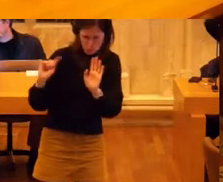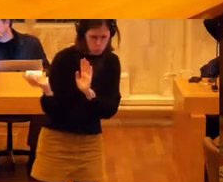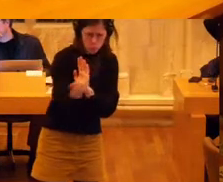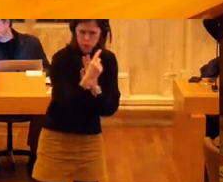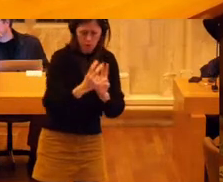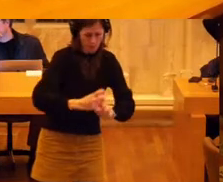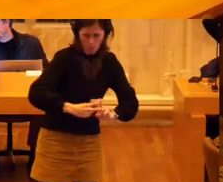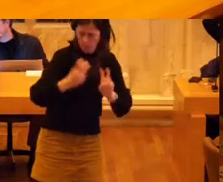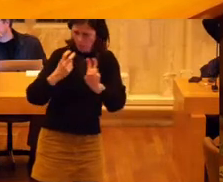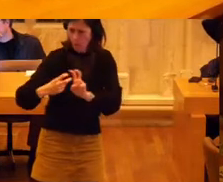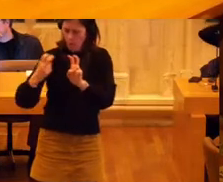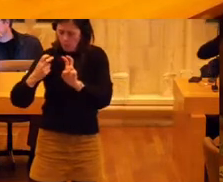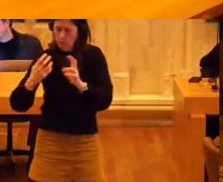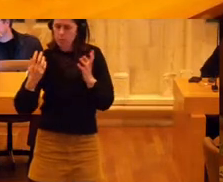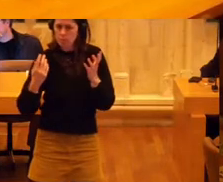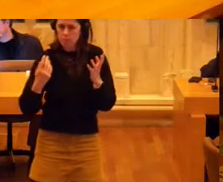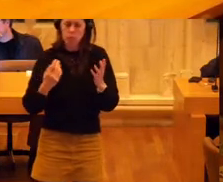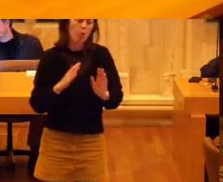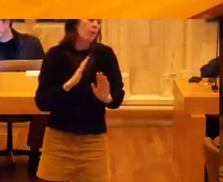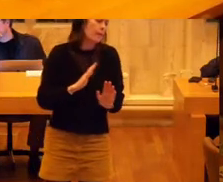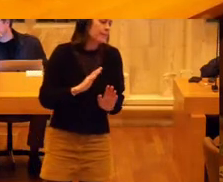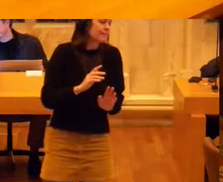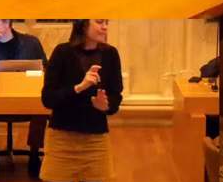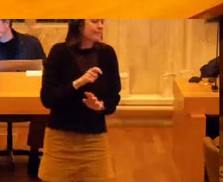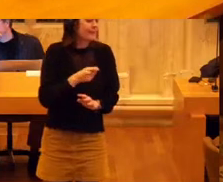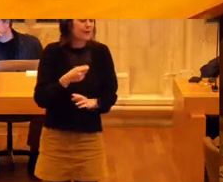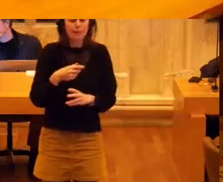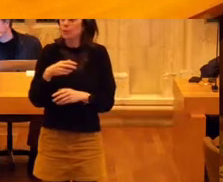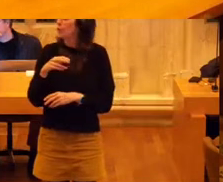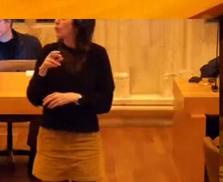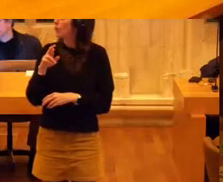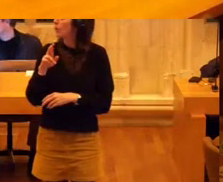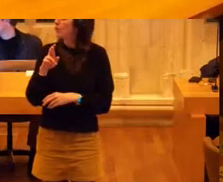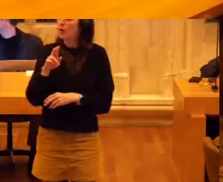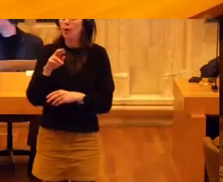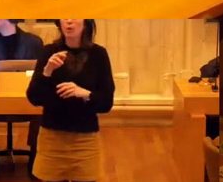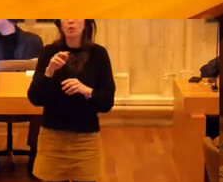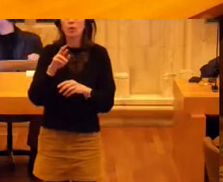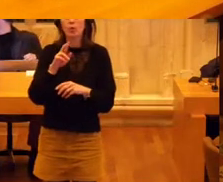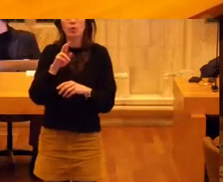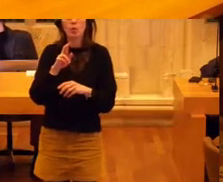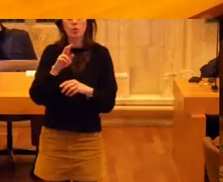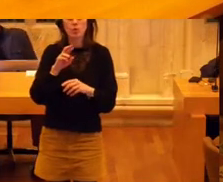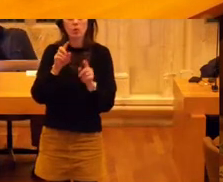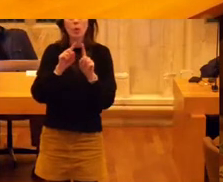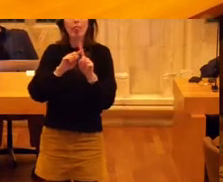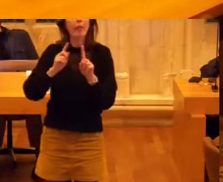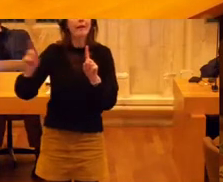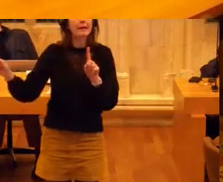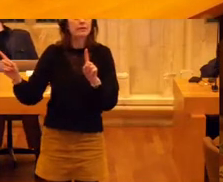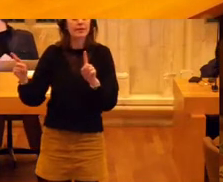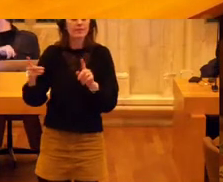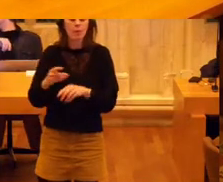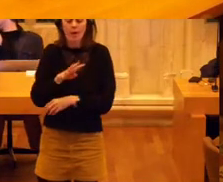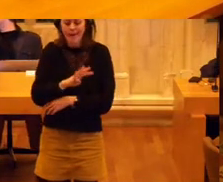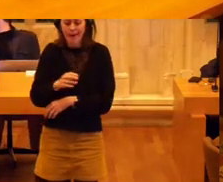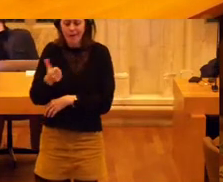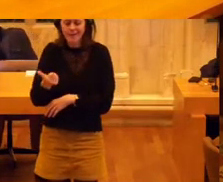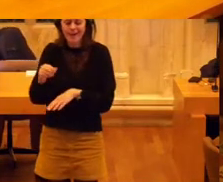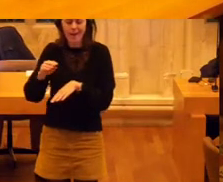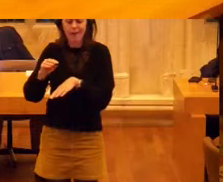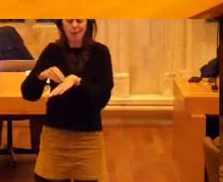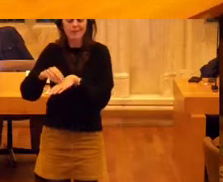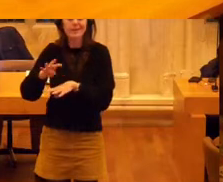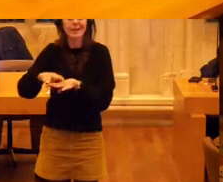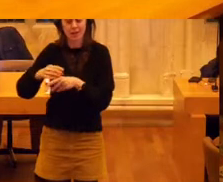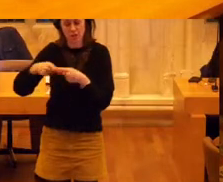paraître peut-être moins importants, je regarde un petit clin d'œil à Rudine et Viadomski pour la grâce de Dieu, même si on peut se dire 41 conseillers de quartier à la grâce de Dieu,